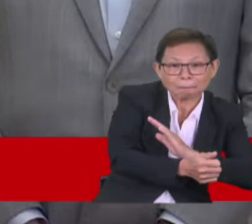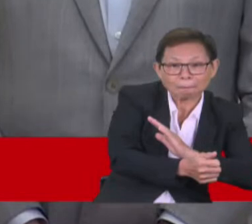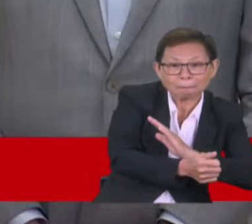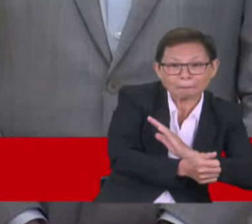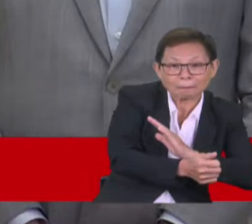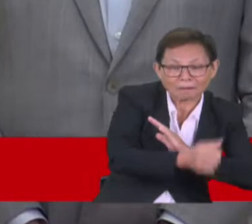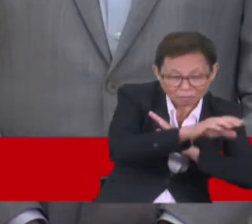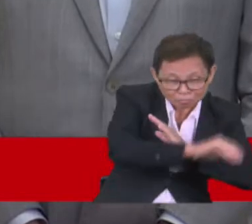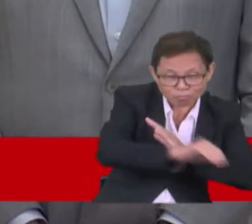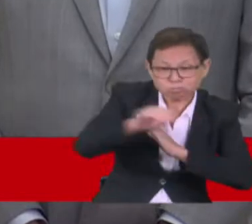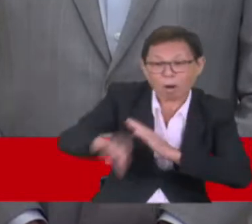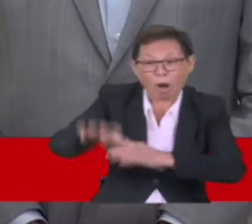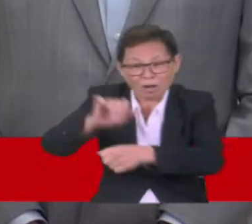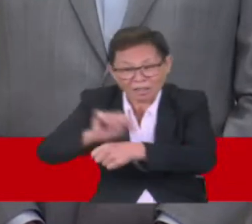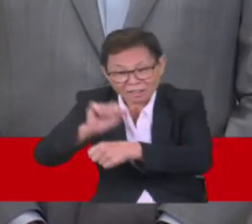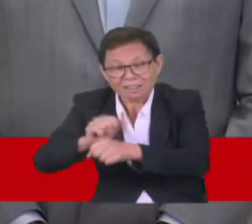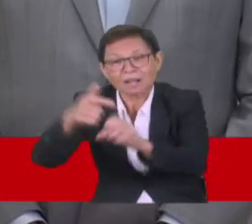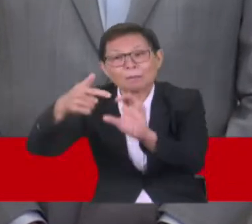betul